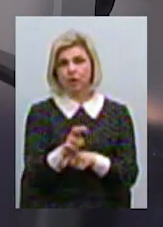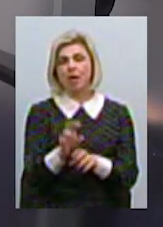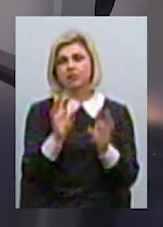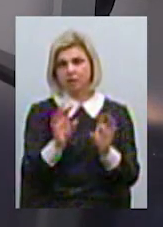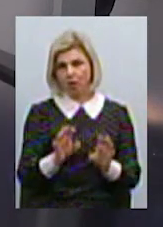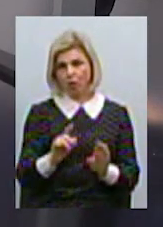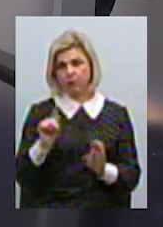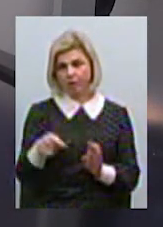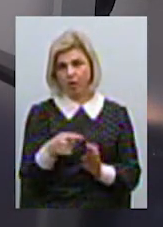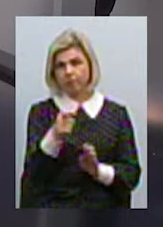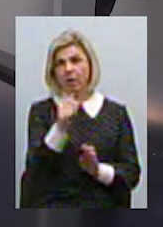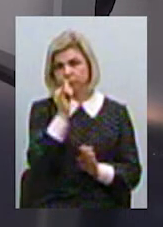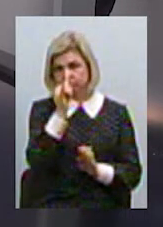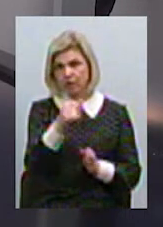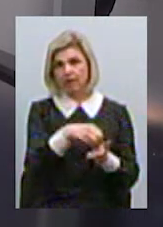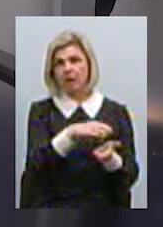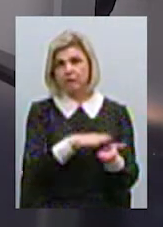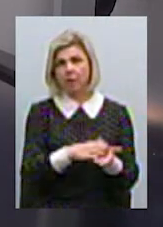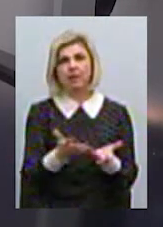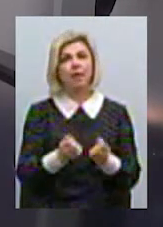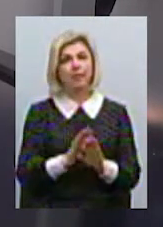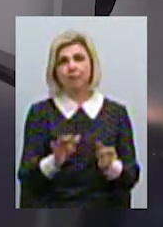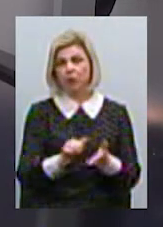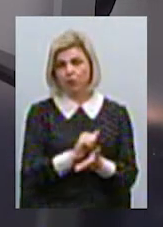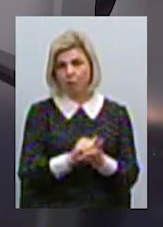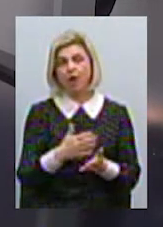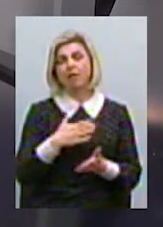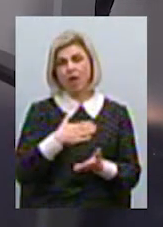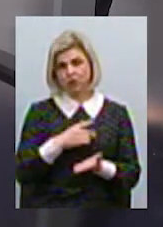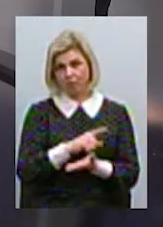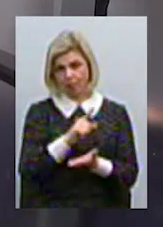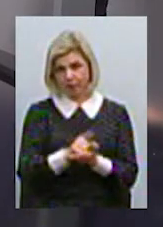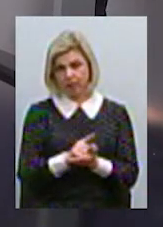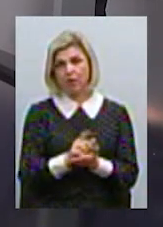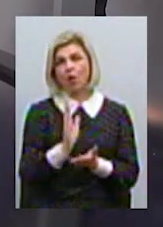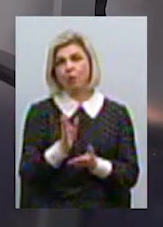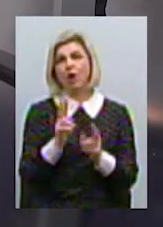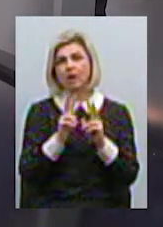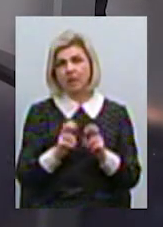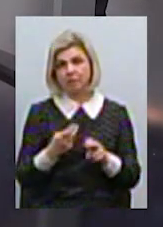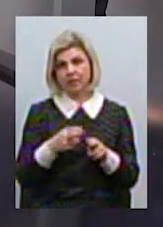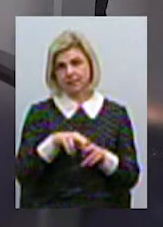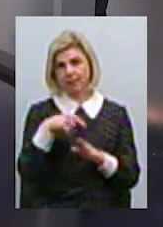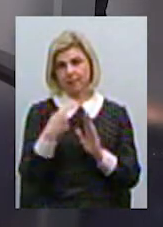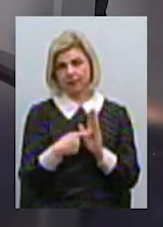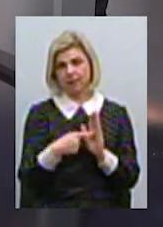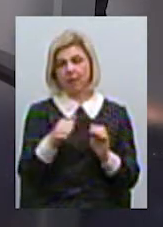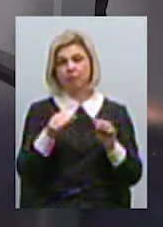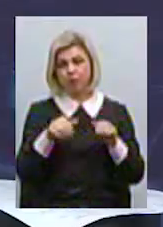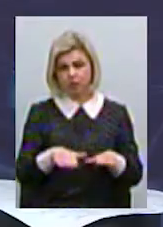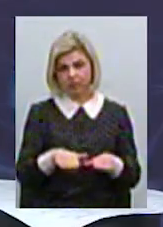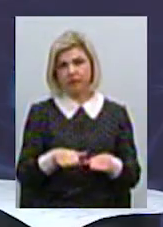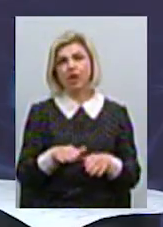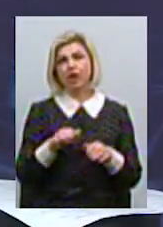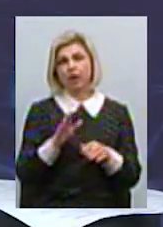що зареєструвати вам відмовляють або не приймають документи, це наше повноваження, і ми також можемо розглянути це питання і постановити реєстраційне рішення. Тобто